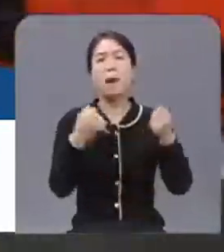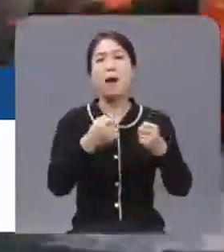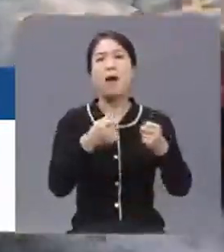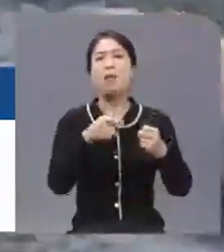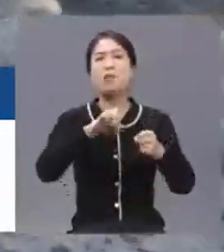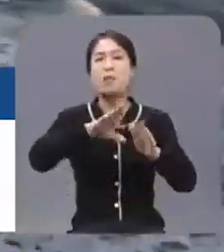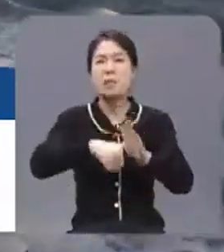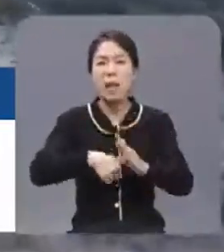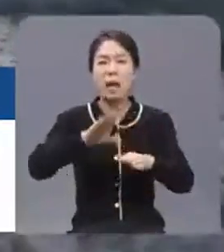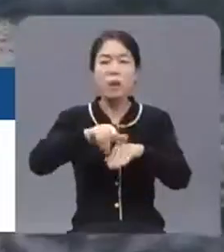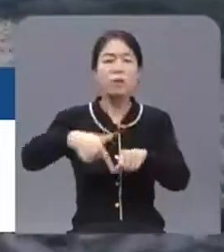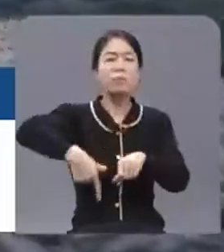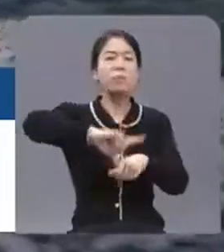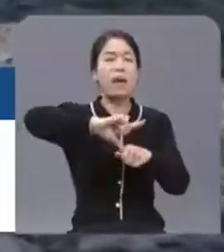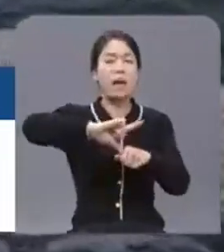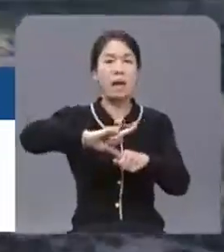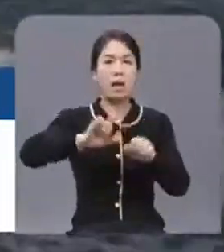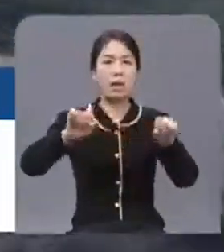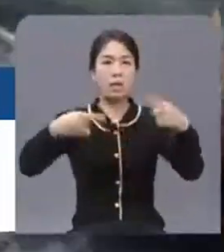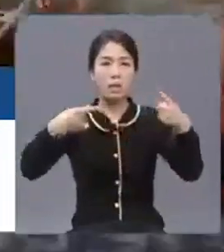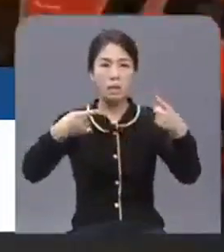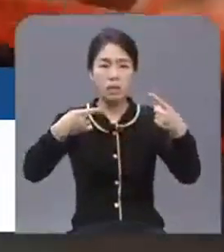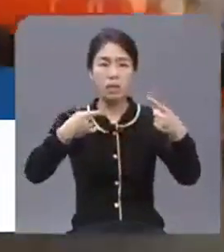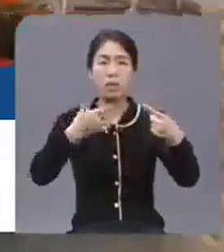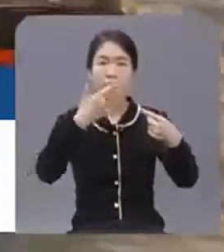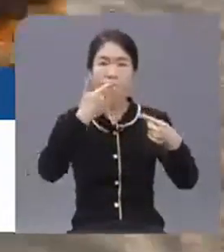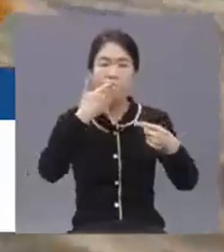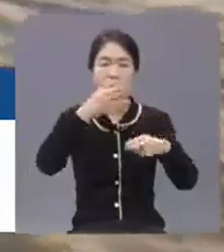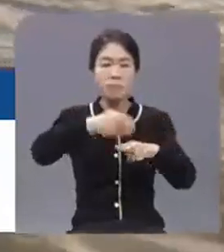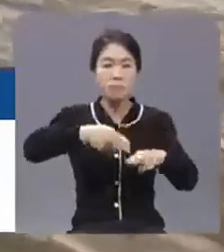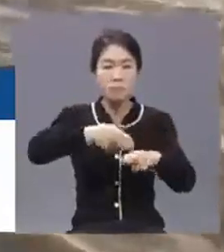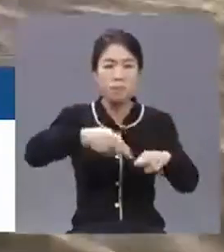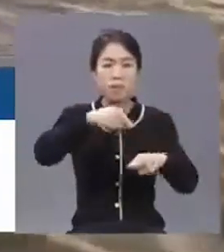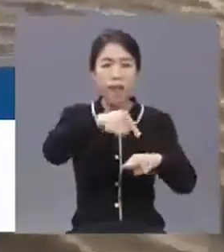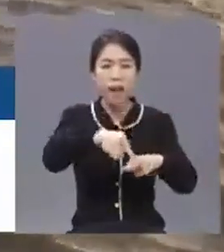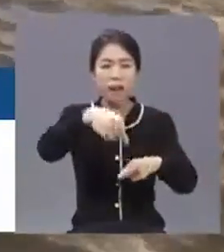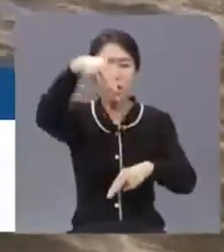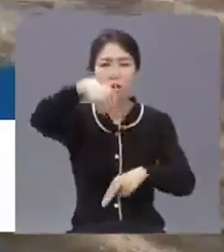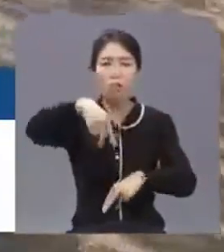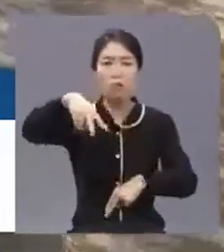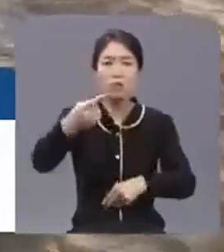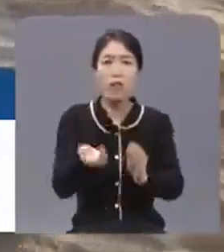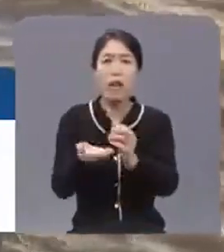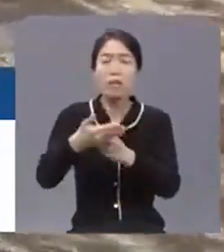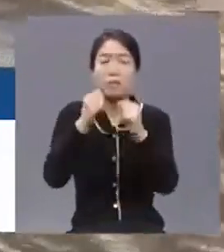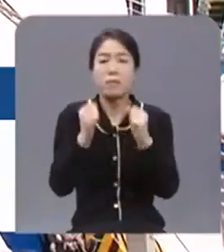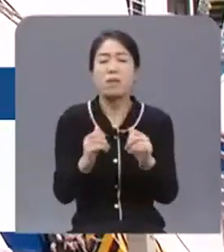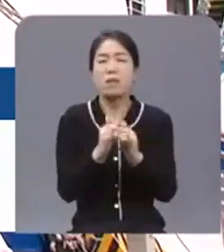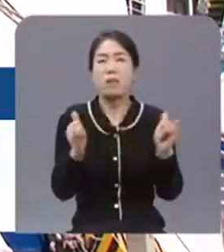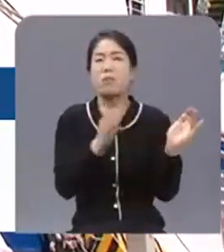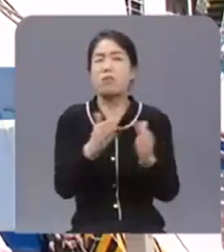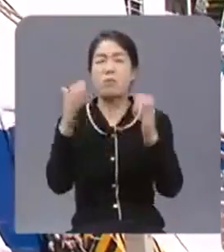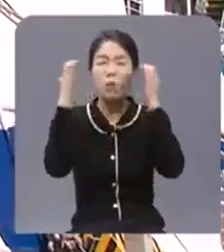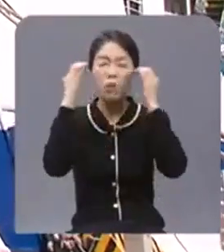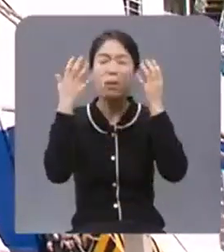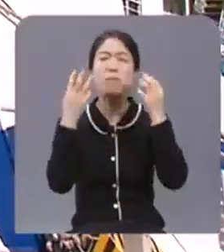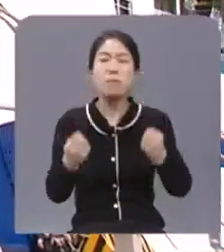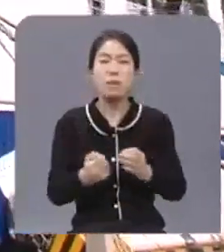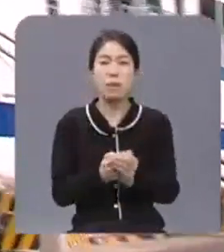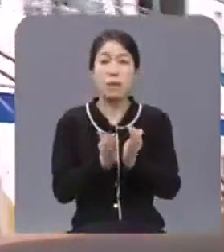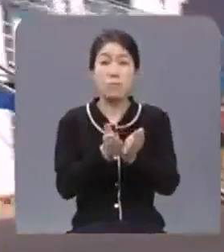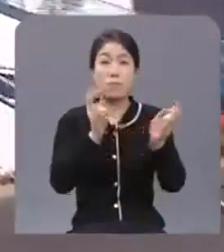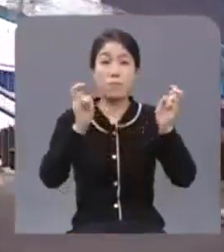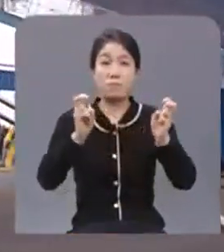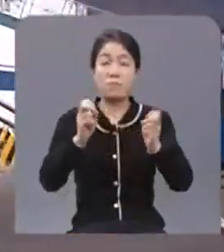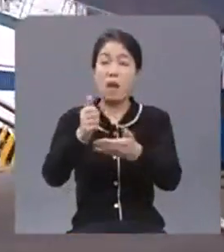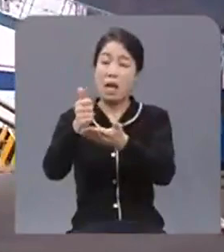거예요. 설 명절 음식을 추자에 계신 분들끼리만 준비하느라고 아주 고생하셨죠. 선사 측은 승객들의